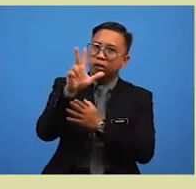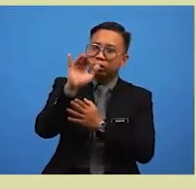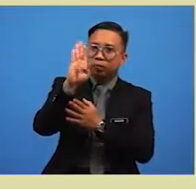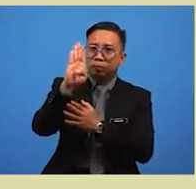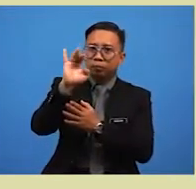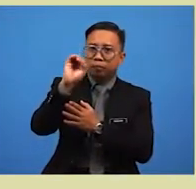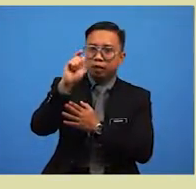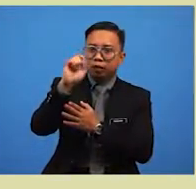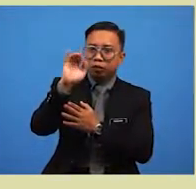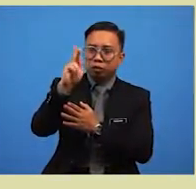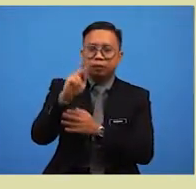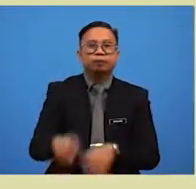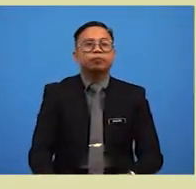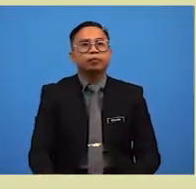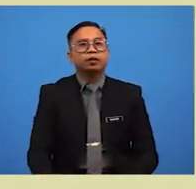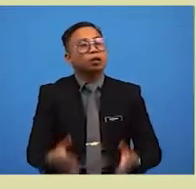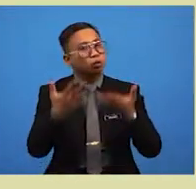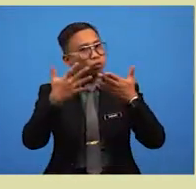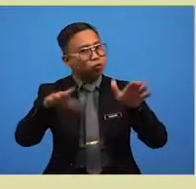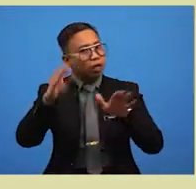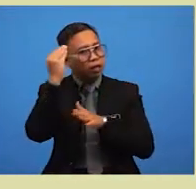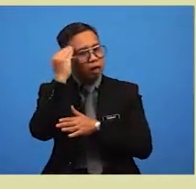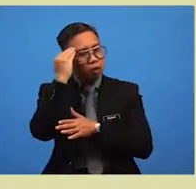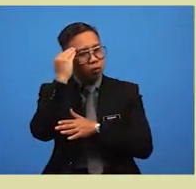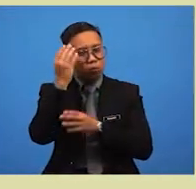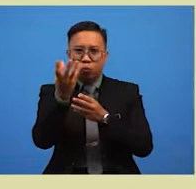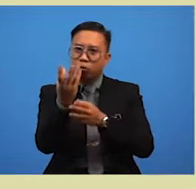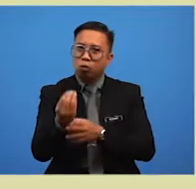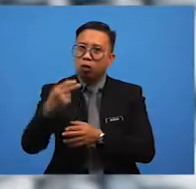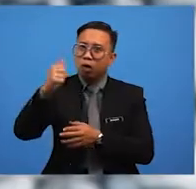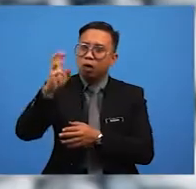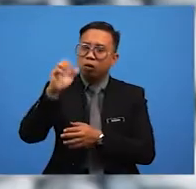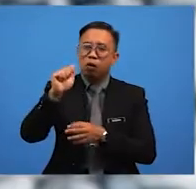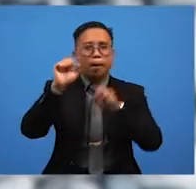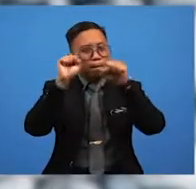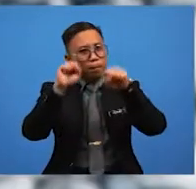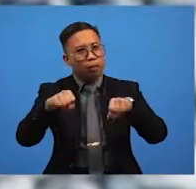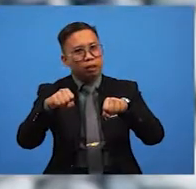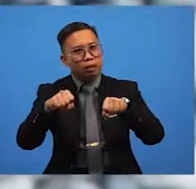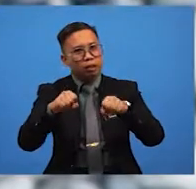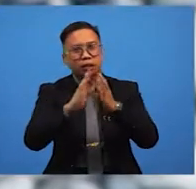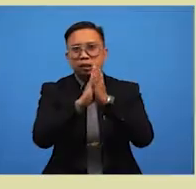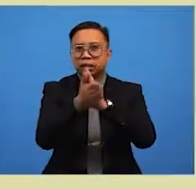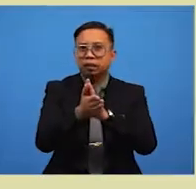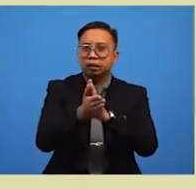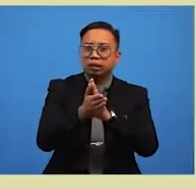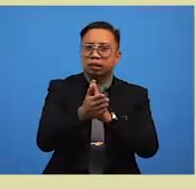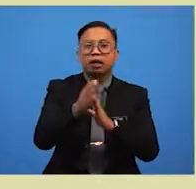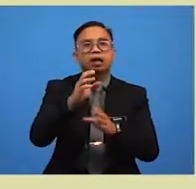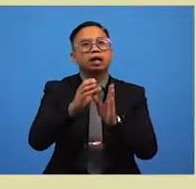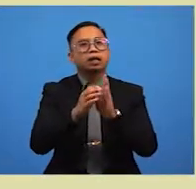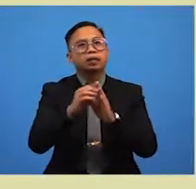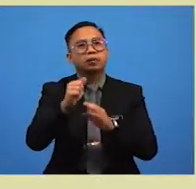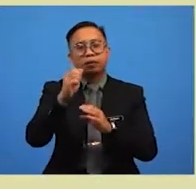biotik. Seperti yang murid-murid sedia tahu, lulu hawa biologi boleh berlaku dengan pesat lagi akibat